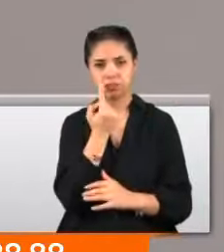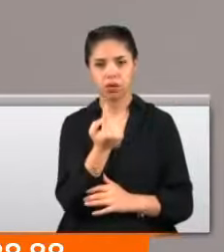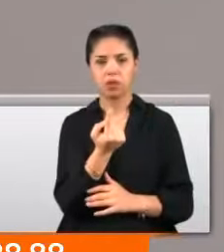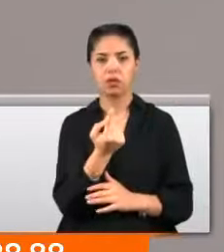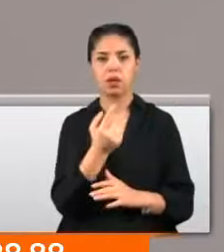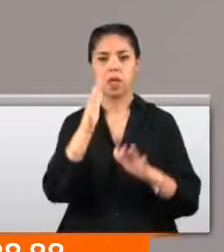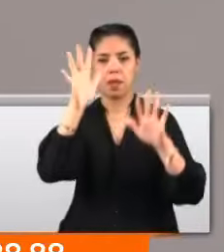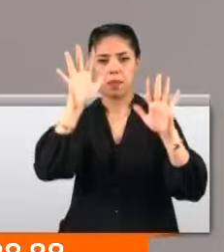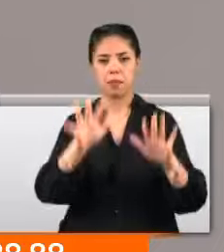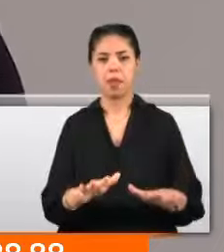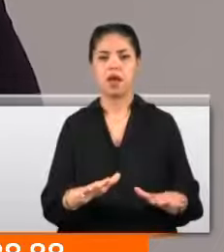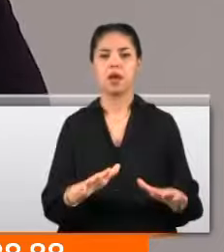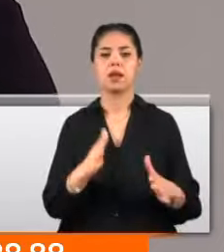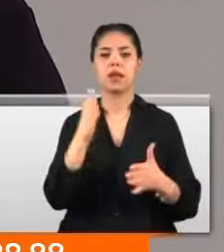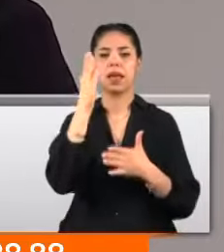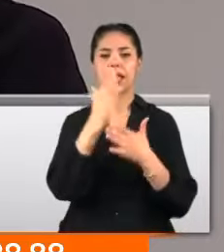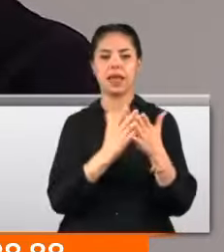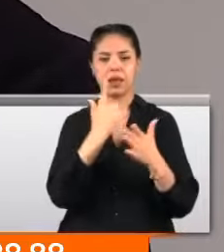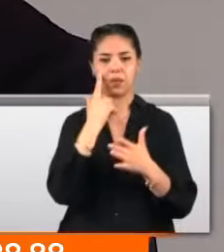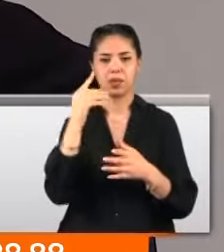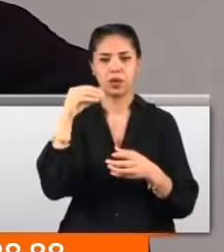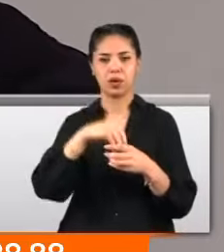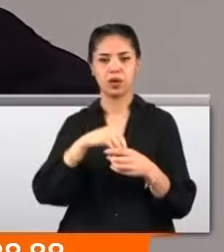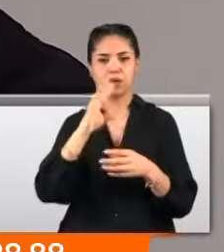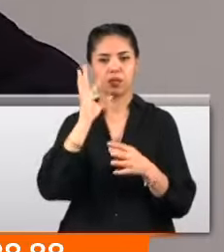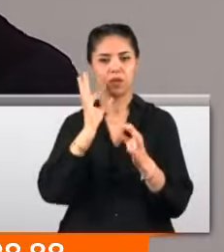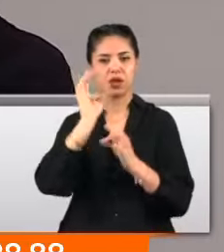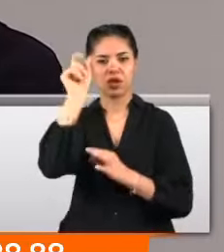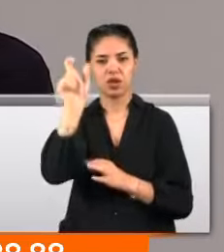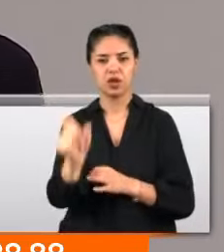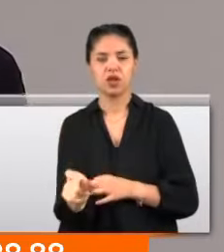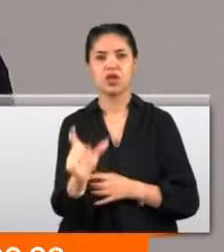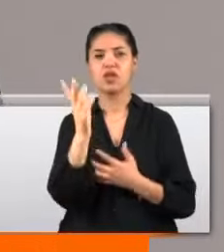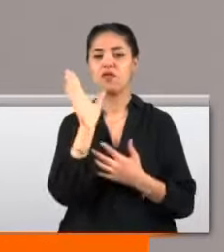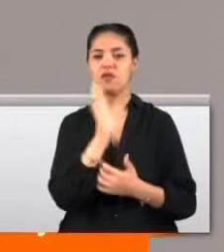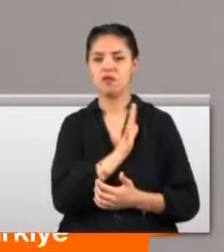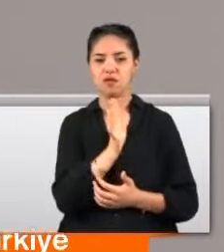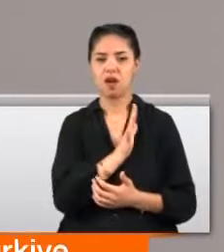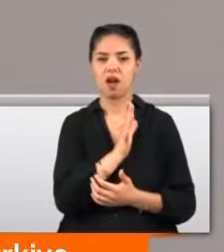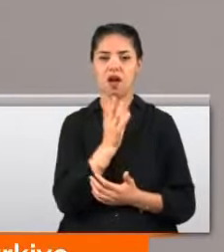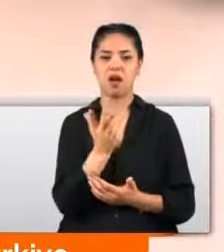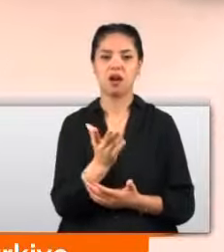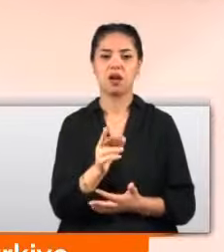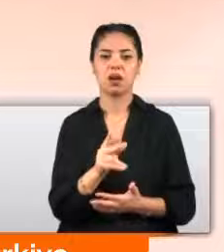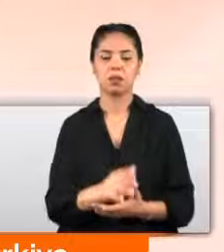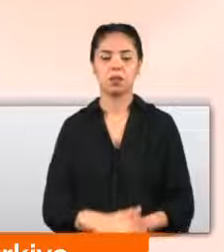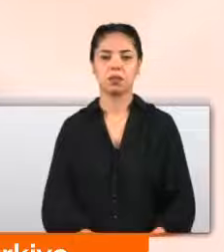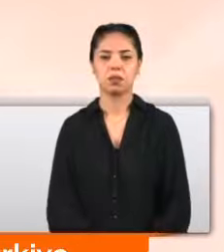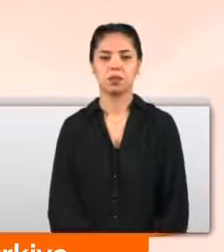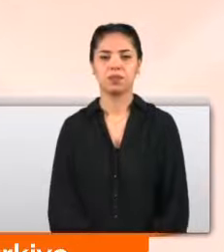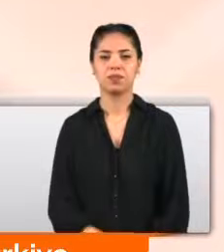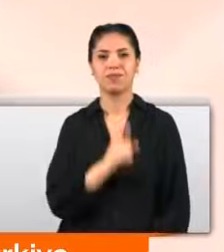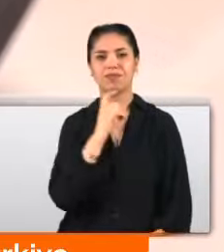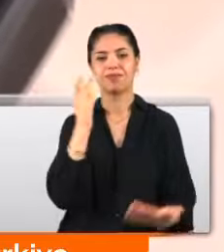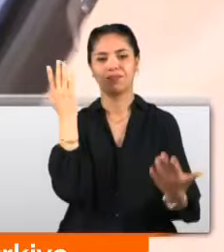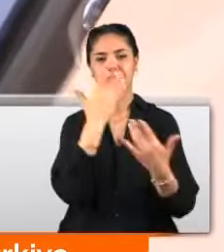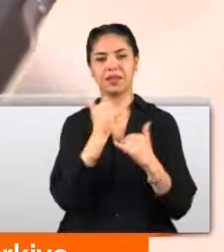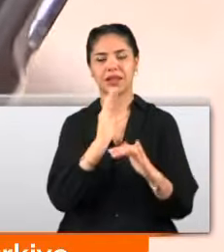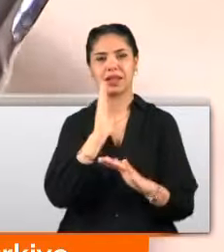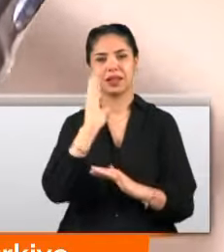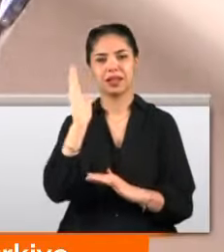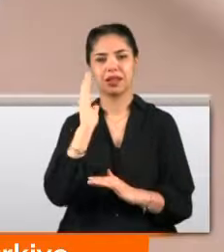perdeyi hafiften böyle yarım bırakarak Hani içeride bir kişi olduğuna dair bir izlenim bırakmayı seviyorum hata biraz da bizde tatile